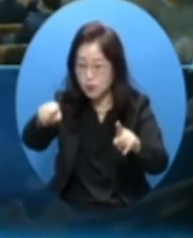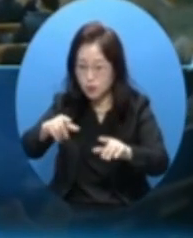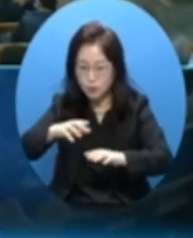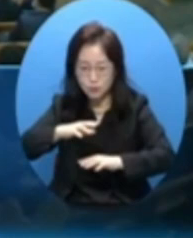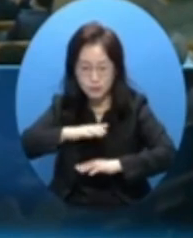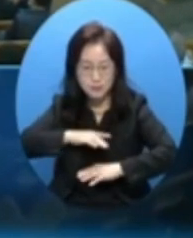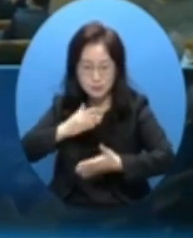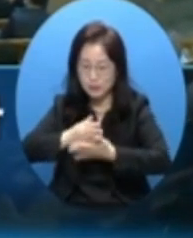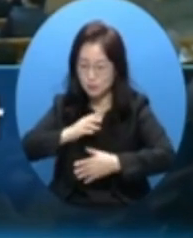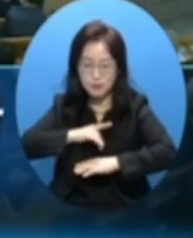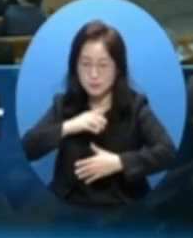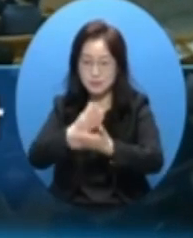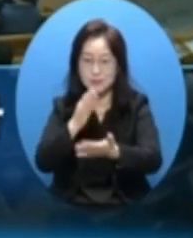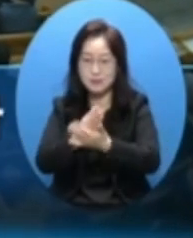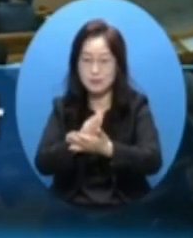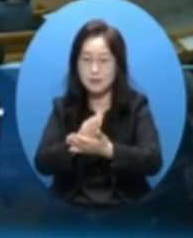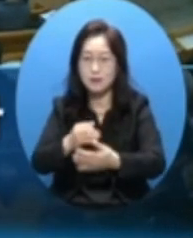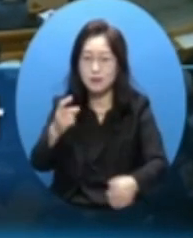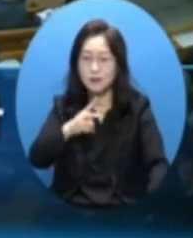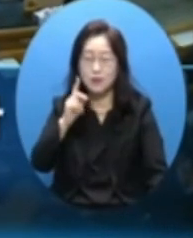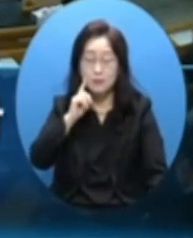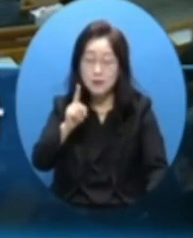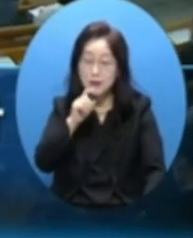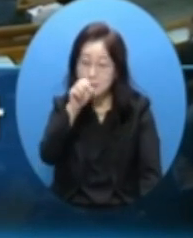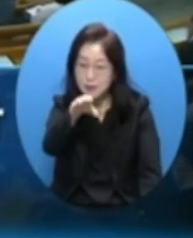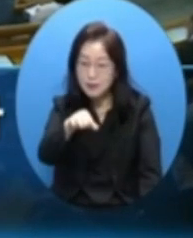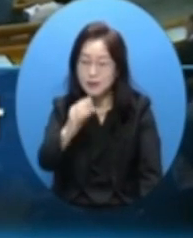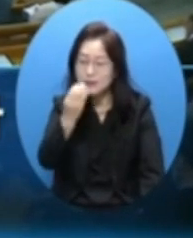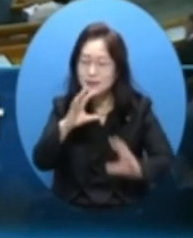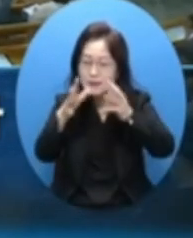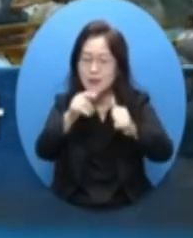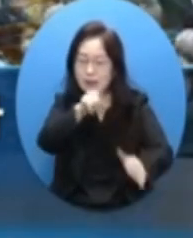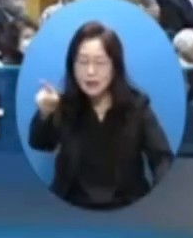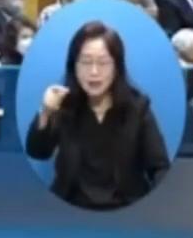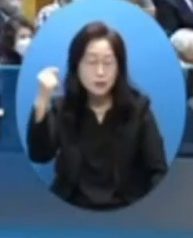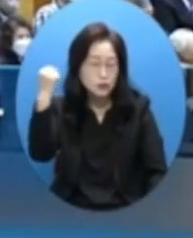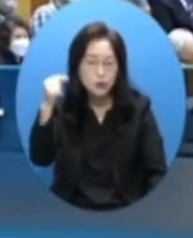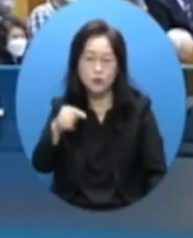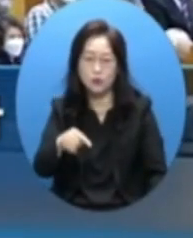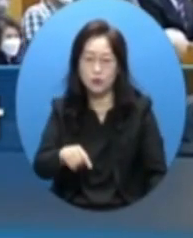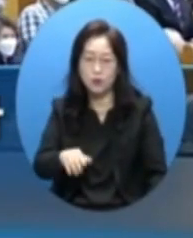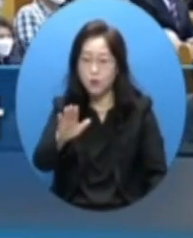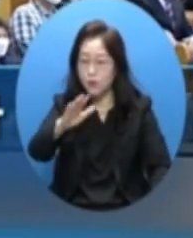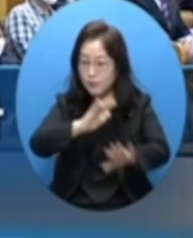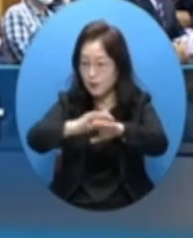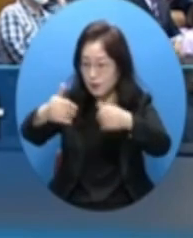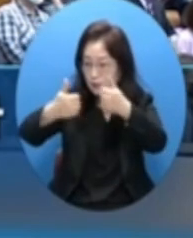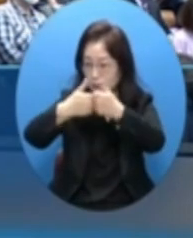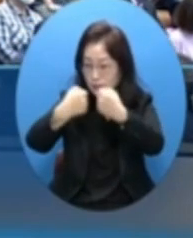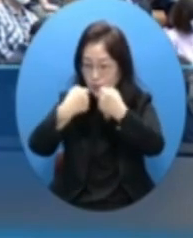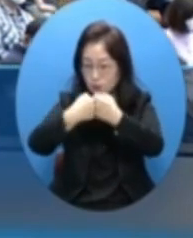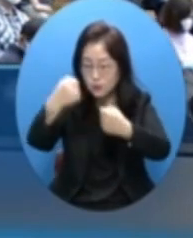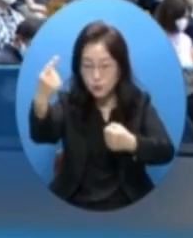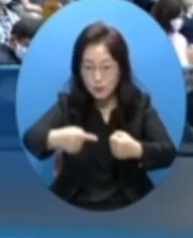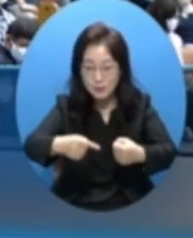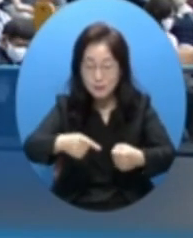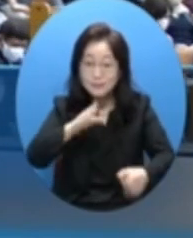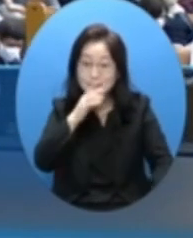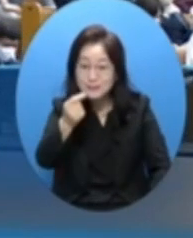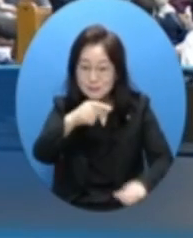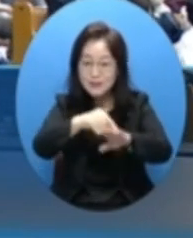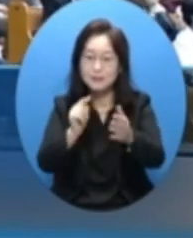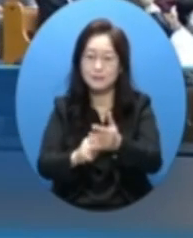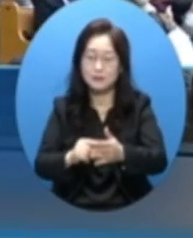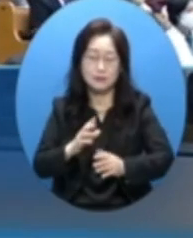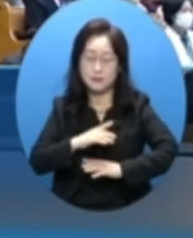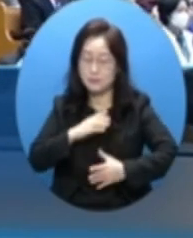하지 말라 20장 3절입니다 마라의 일을 이르기를 이스라엘아 들으라 너희가 오늘 너희의 대적과 싸우려고 나왔으니 마음에 겁내지